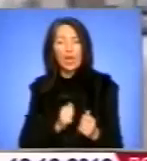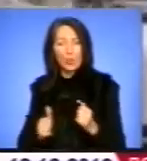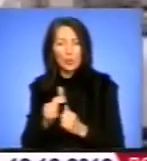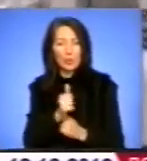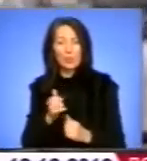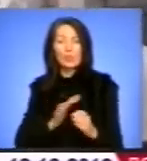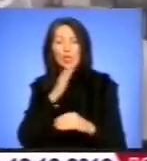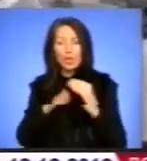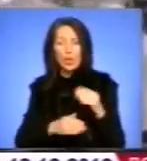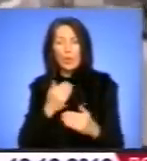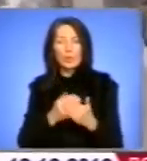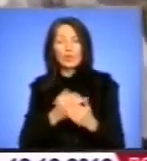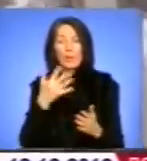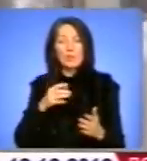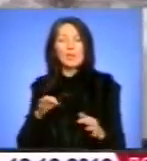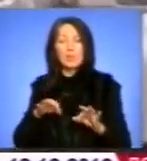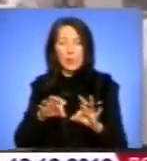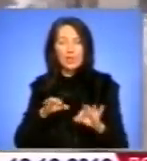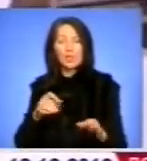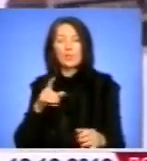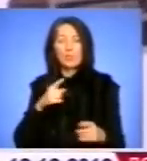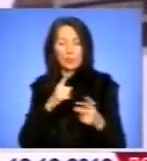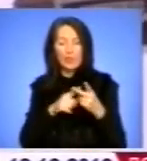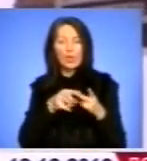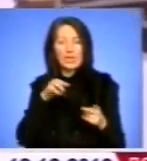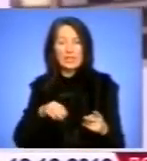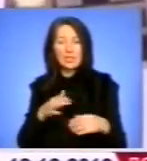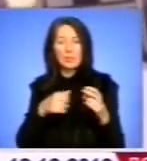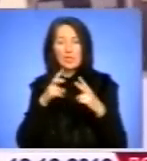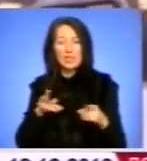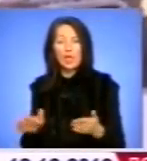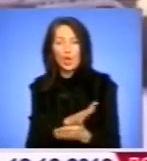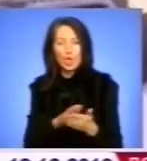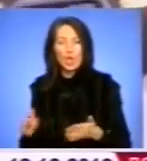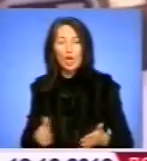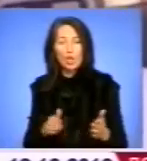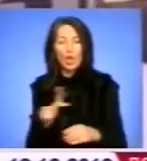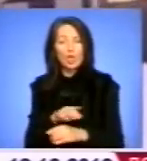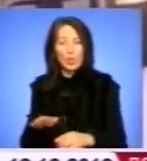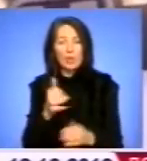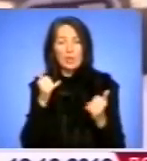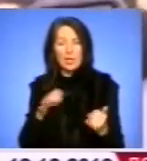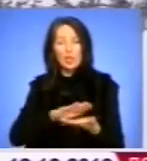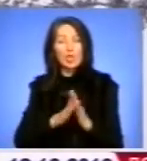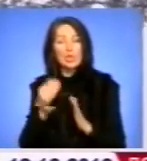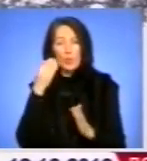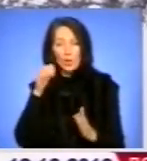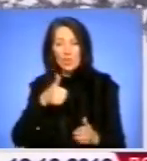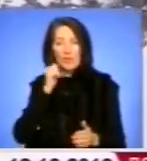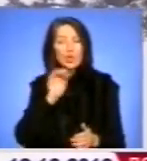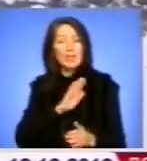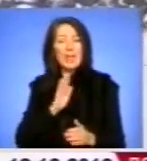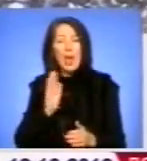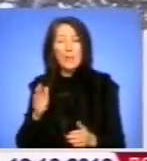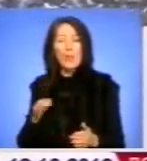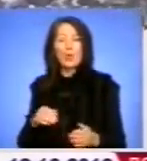500 одиниць техніки та 1500 спеціалістів розчищають дороги Тернопілля. Наразі ситуацію частково поліпшили. Вчора не було доступу